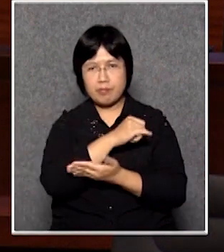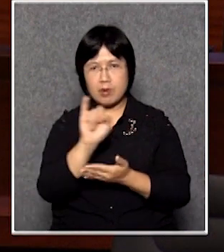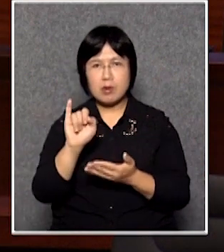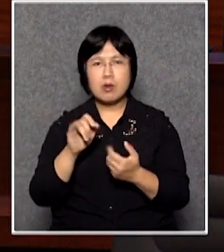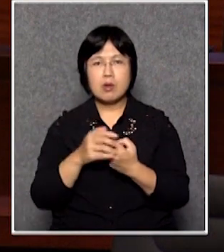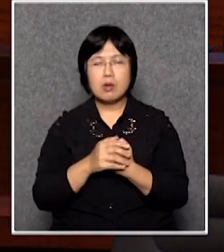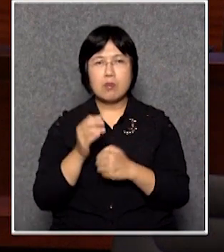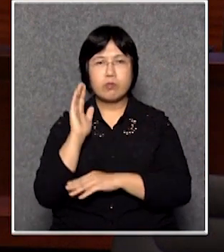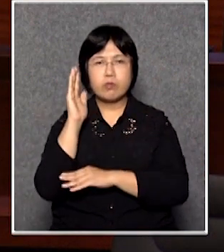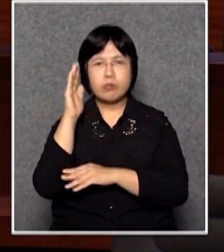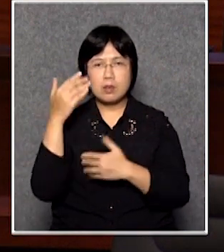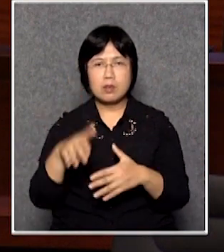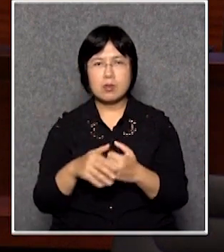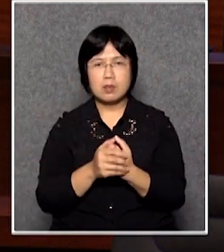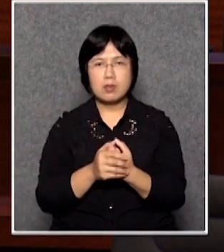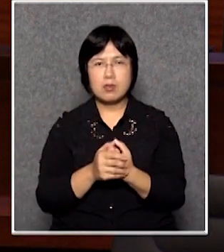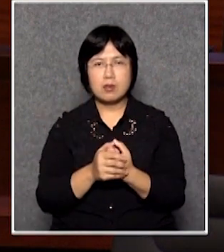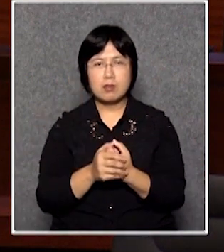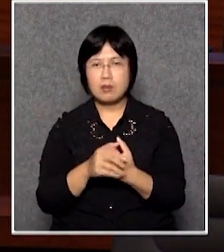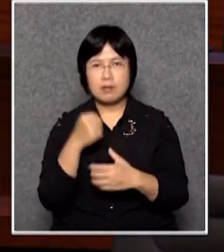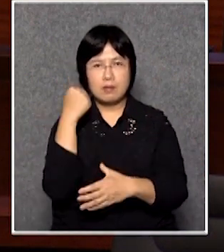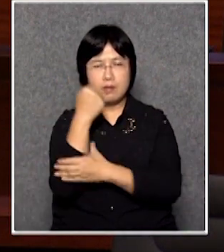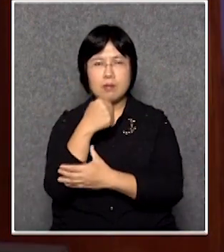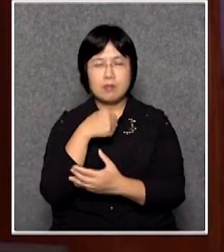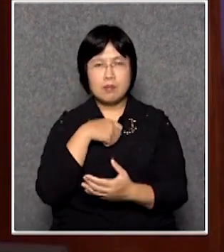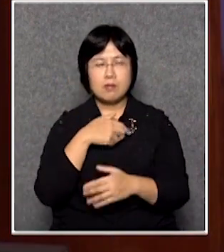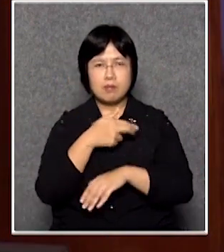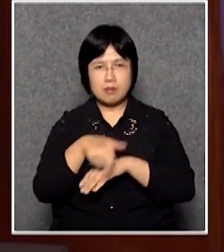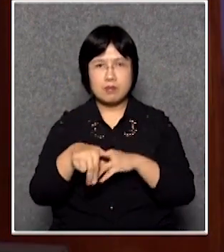本席謹此陳辭，反對決議案。 鍾國斌議員。